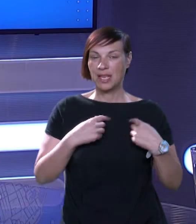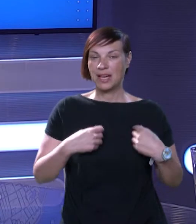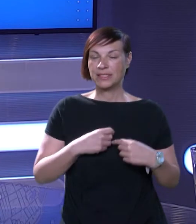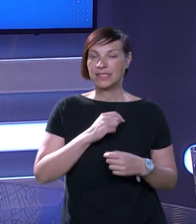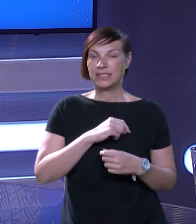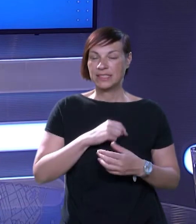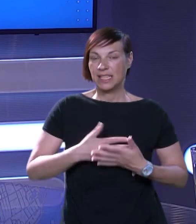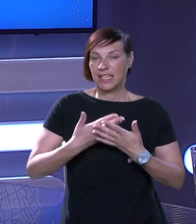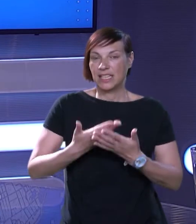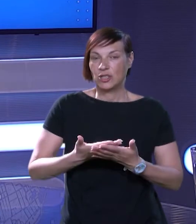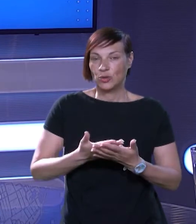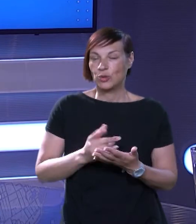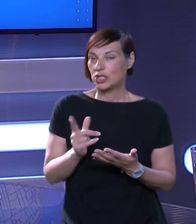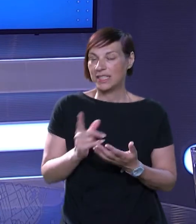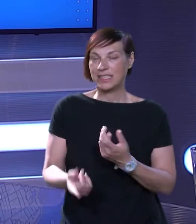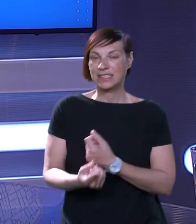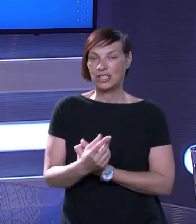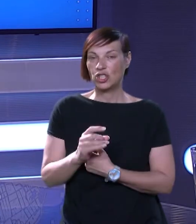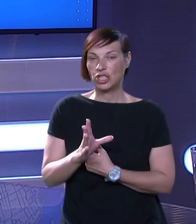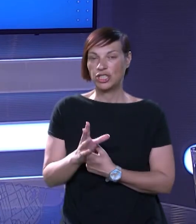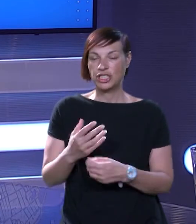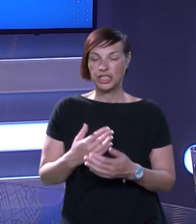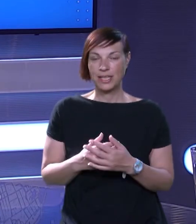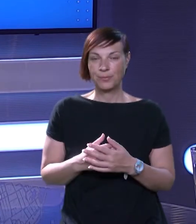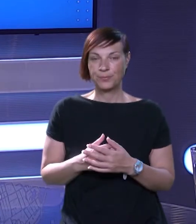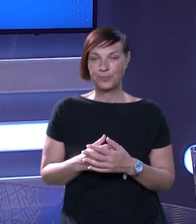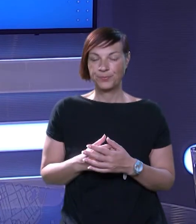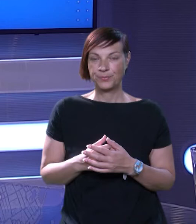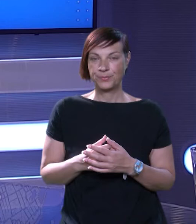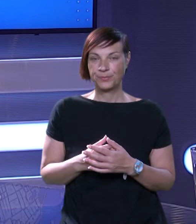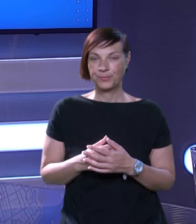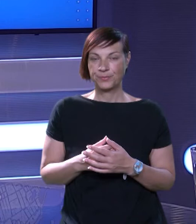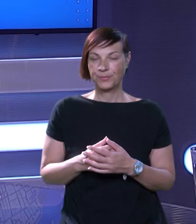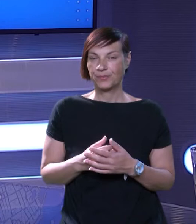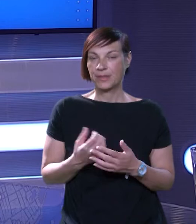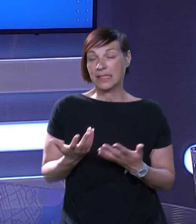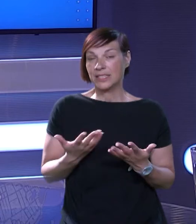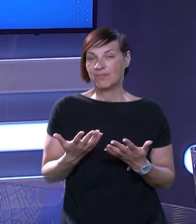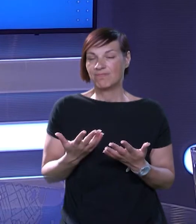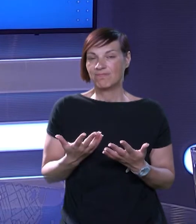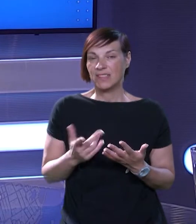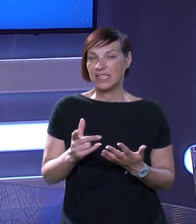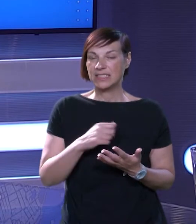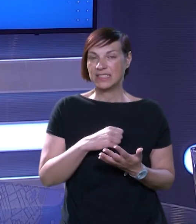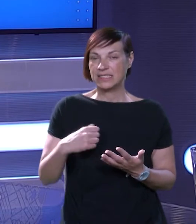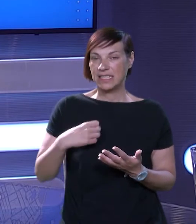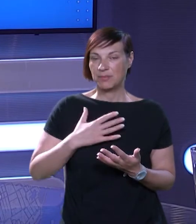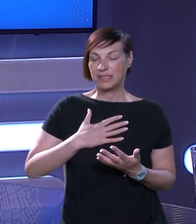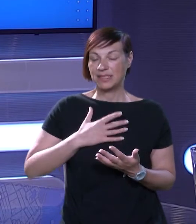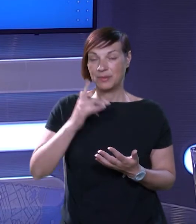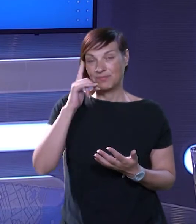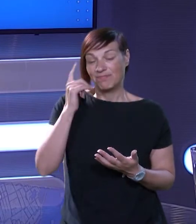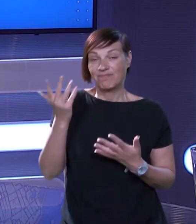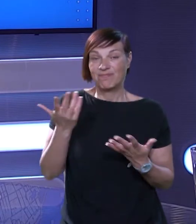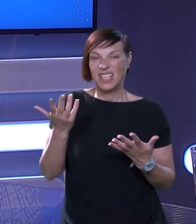srce i dušu, nije se dogodilo ništa. Tako da mi nekad sami za sebe ni